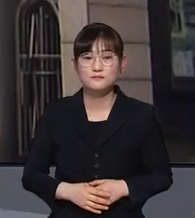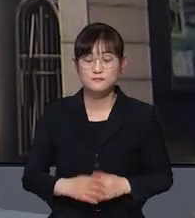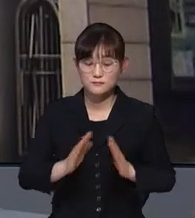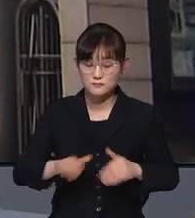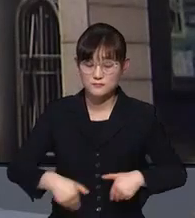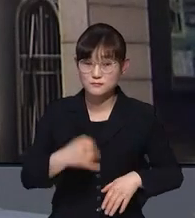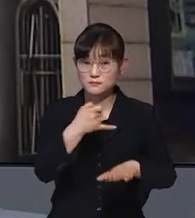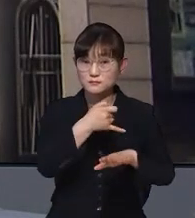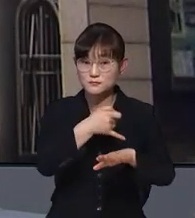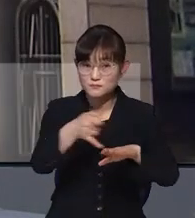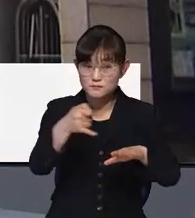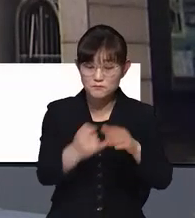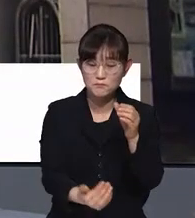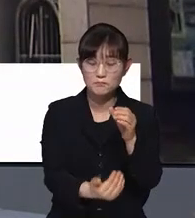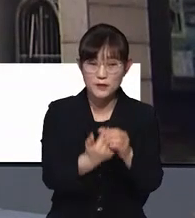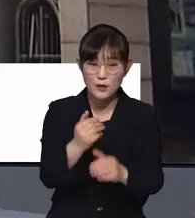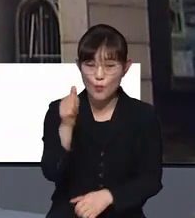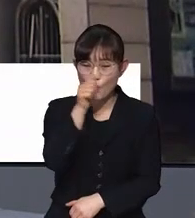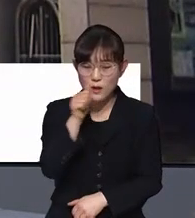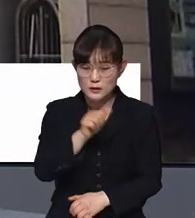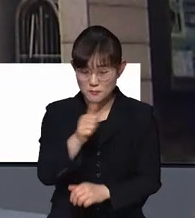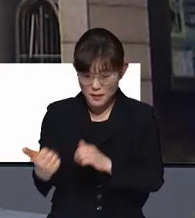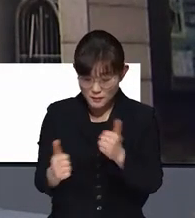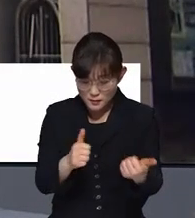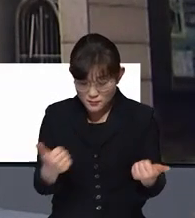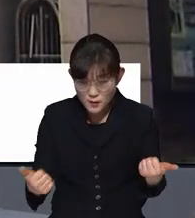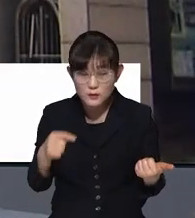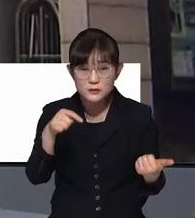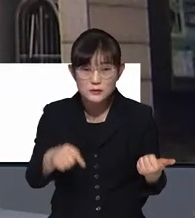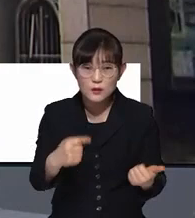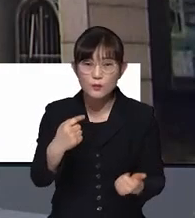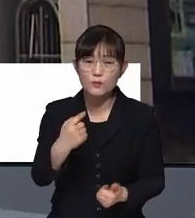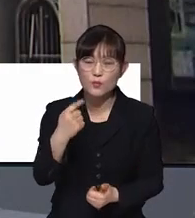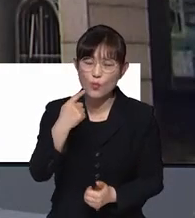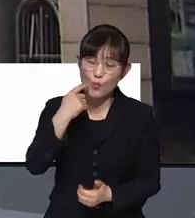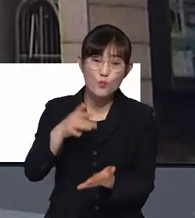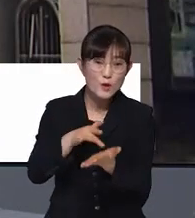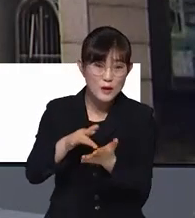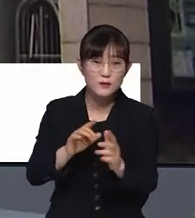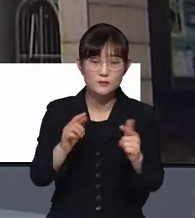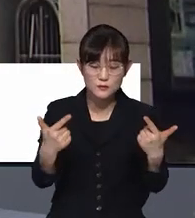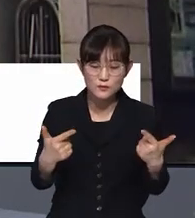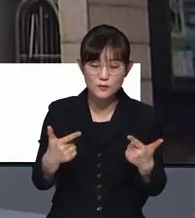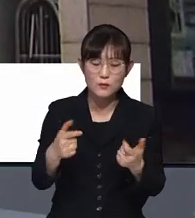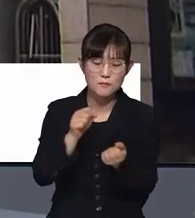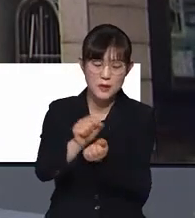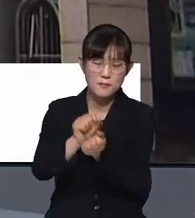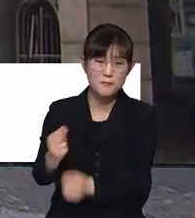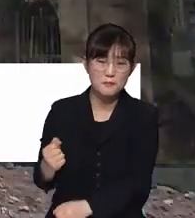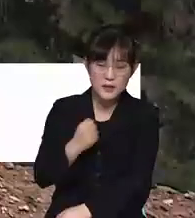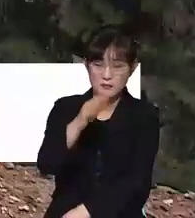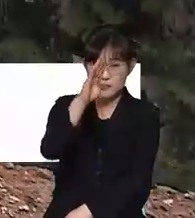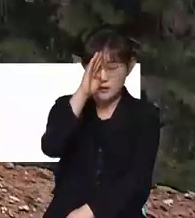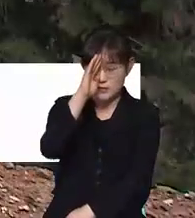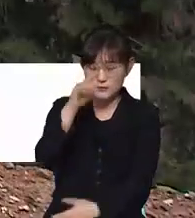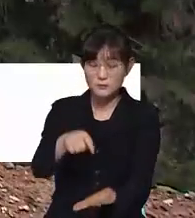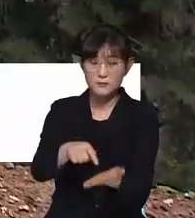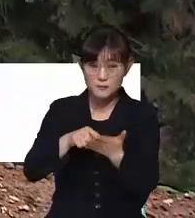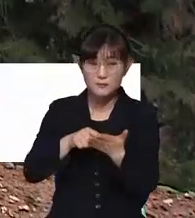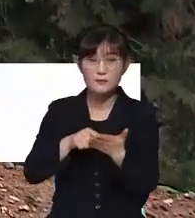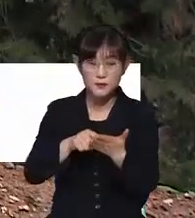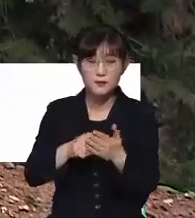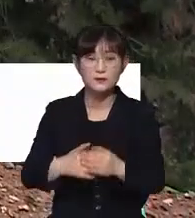전남 완도에서 발생한 길고양이 집단 폐사가 독극물 중독이 아니라 전염성이 강한 질병 때문인 것으로